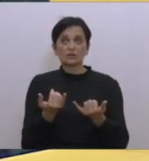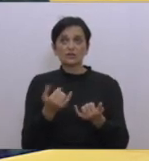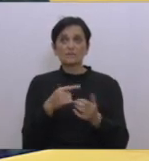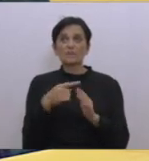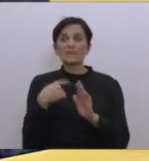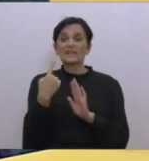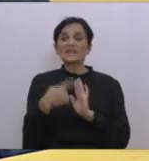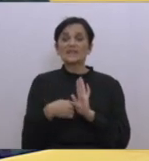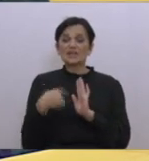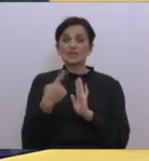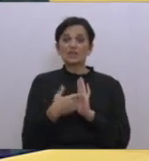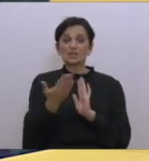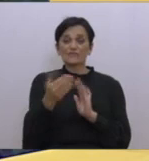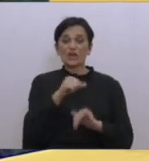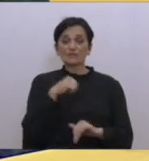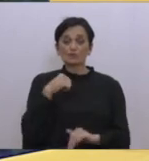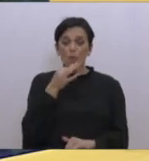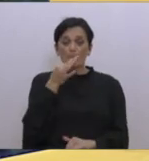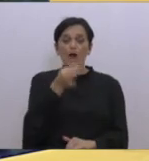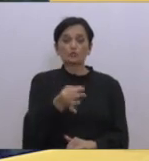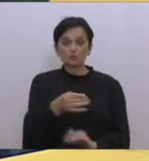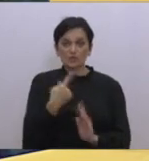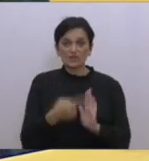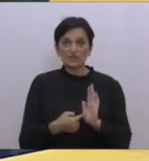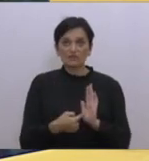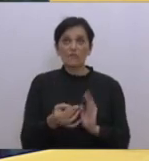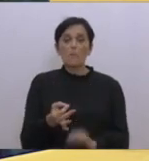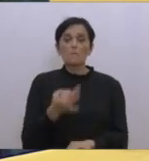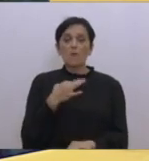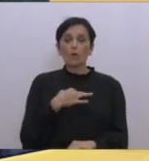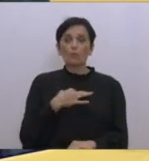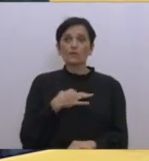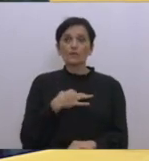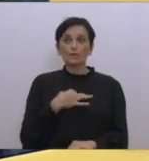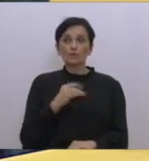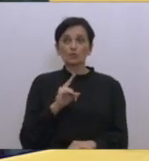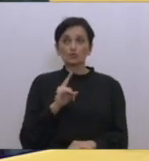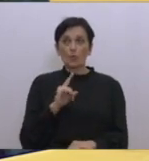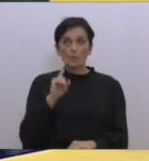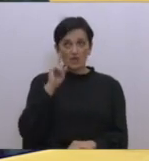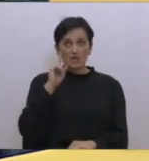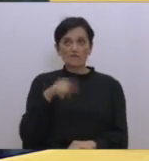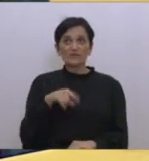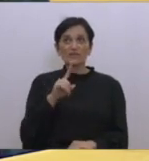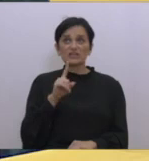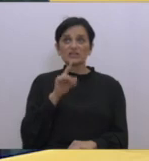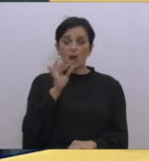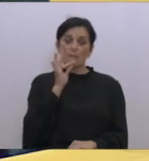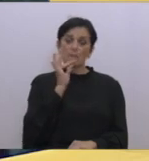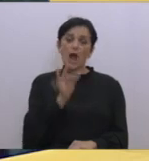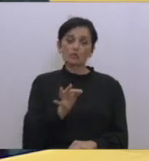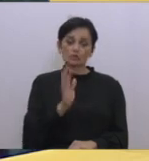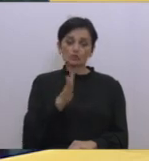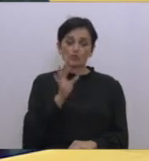კითხვას მისვლოთ და თქვენმე პასუხობთ ამ კითხვას. Და მეუბნებით რომ ვიცი რა პასუხსაც მეტყვით და მეტყვით